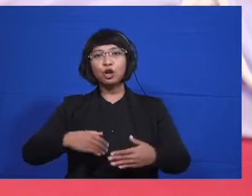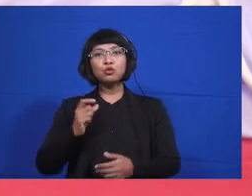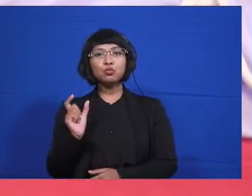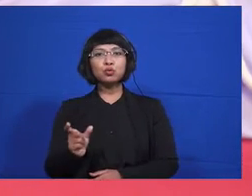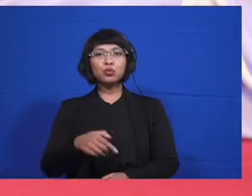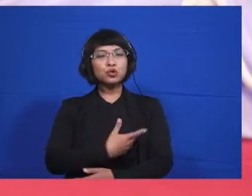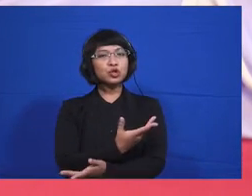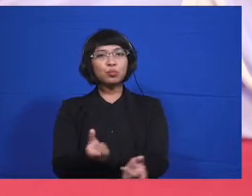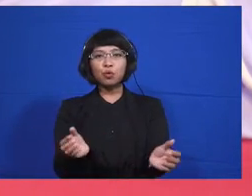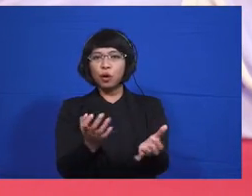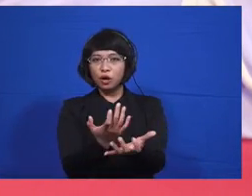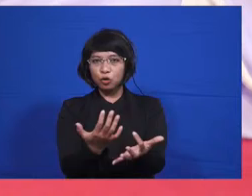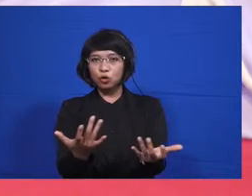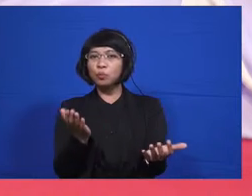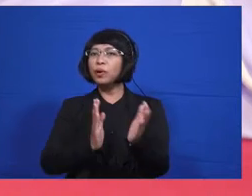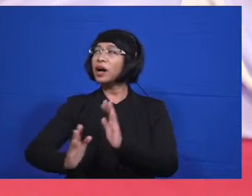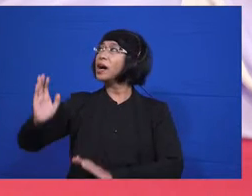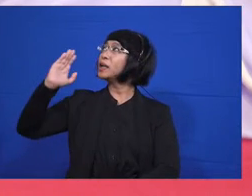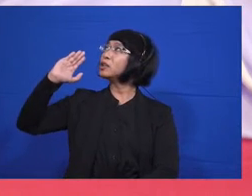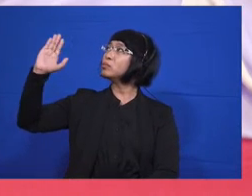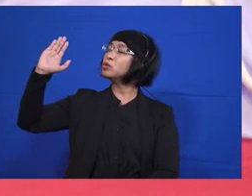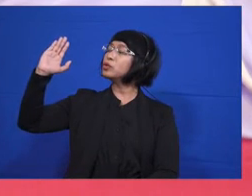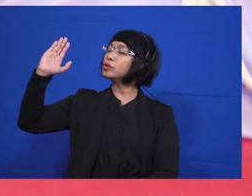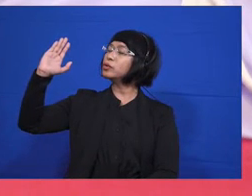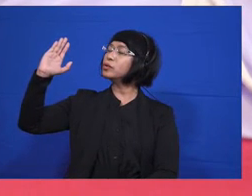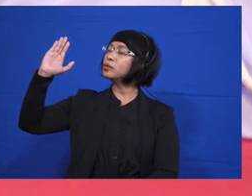seluruh umatmu.